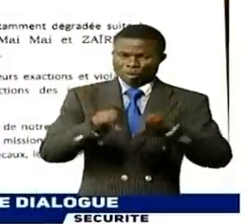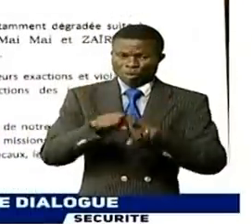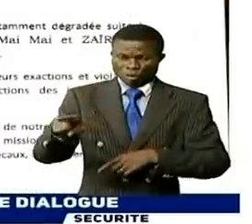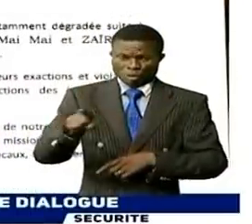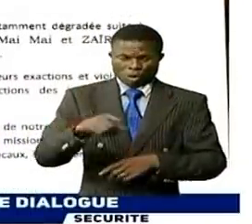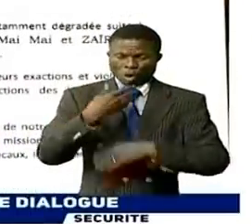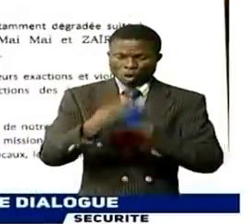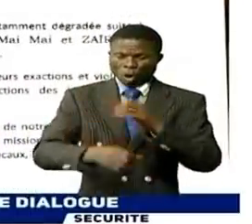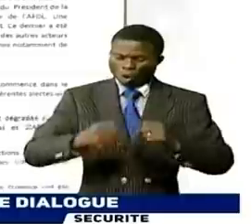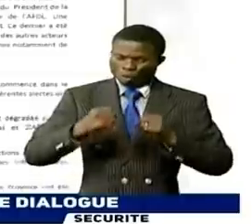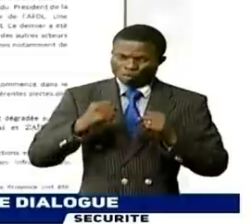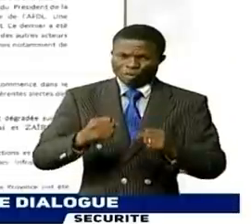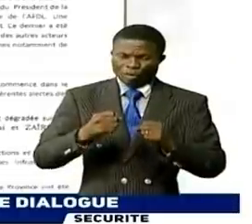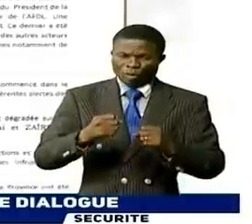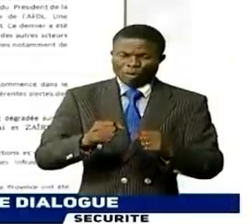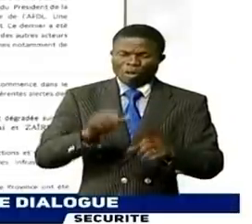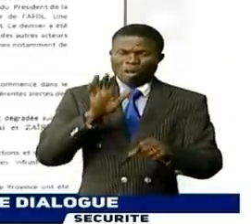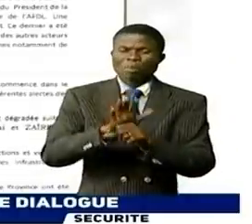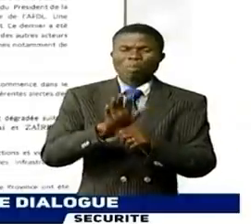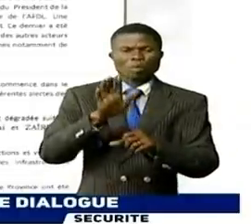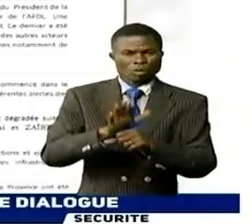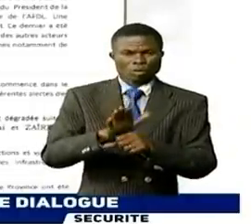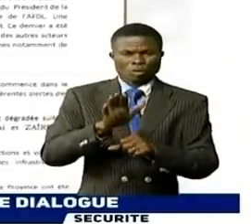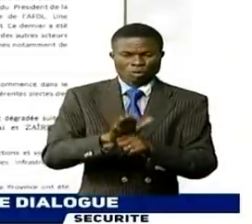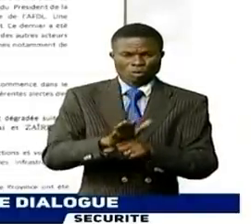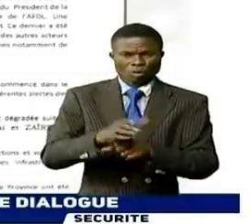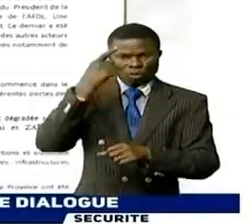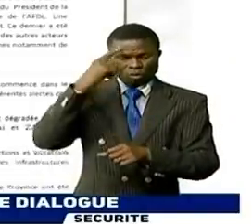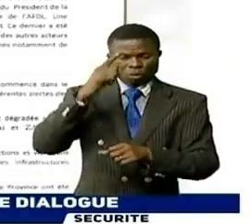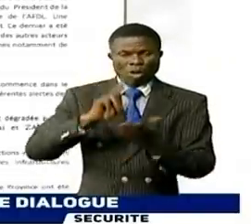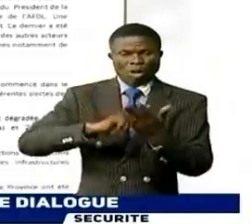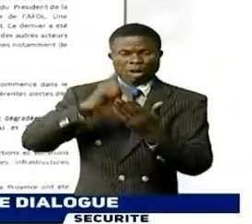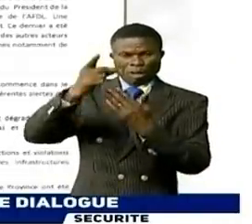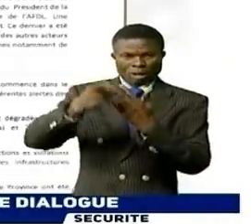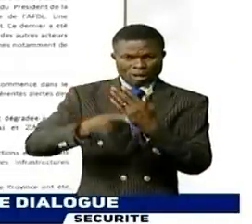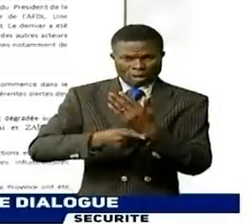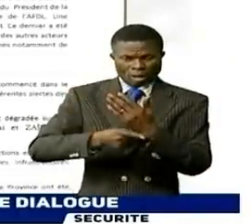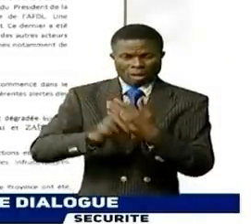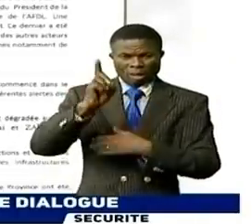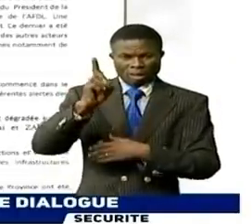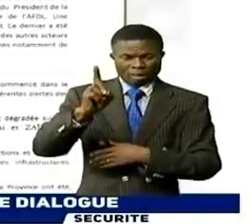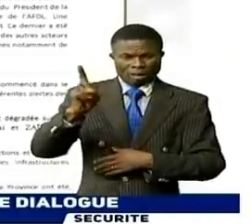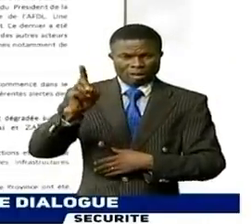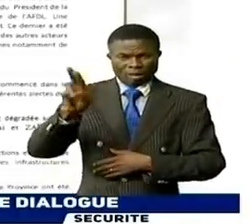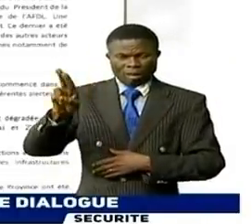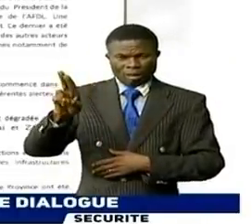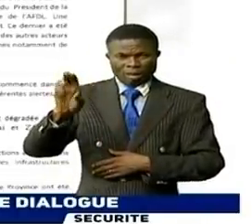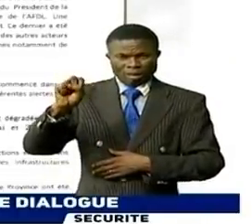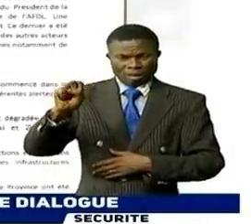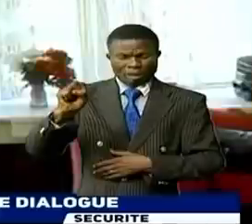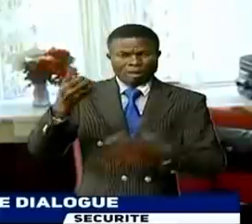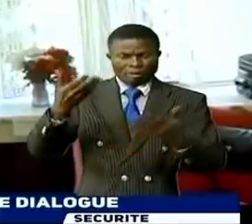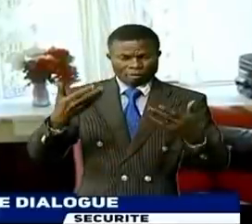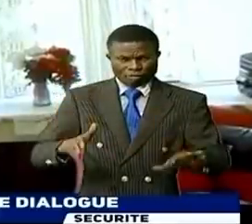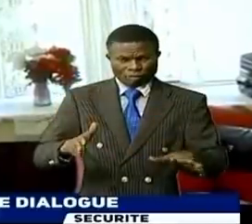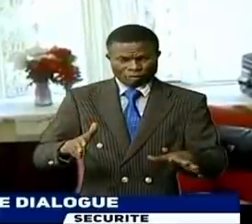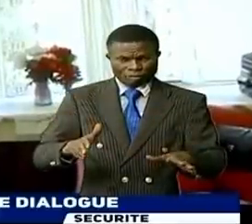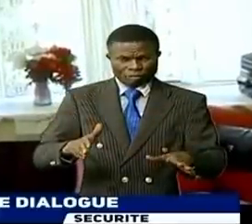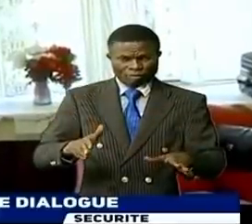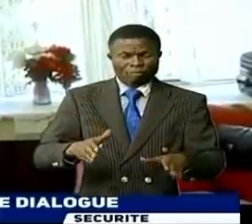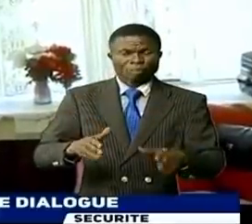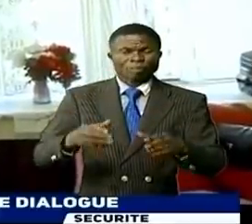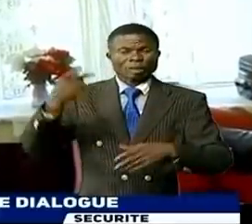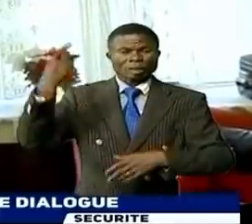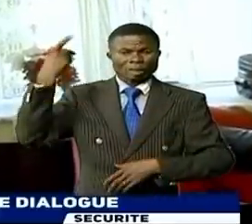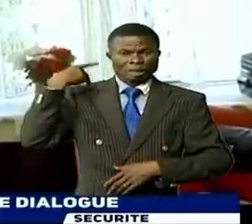mobiliser activement et massivement pour le programme DDRCS. Fin de citation. Les notables